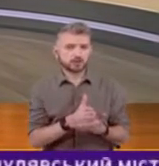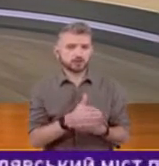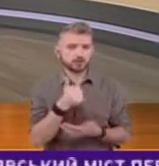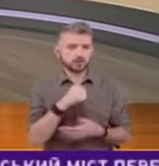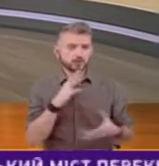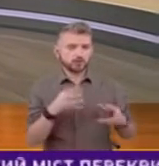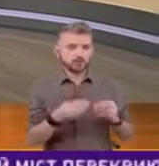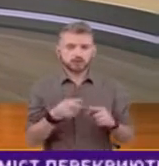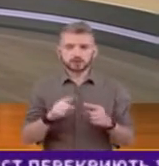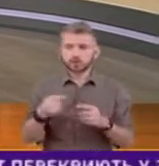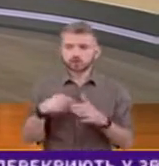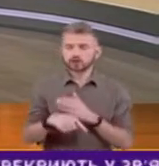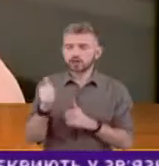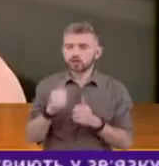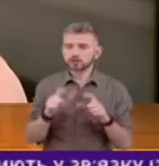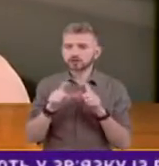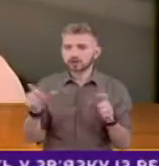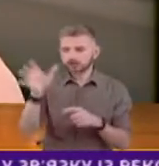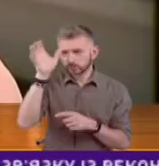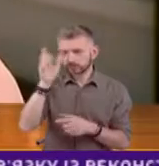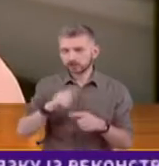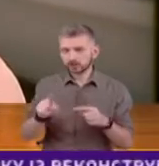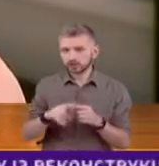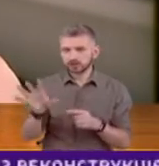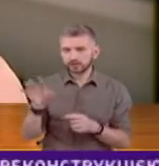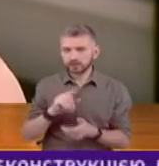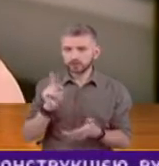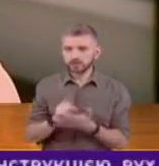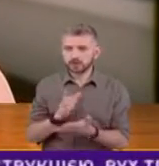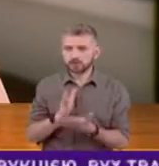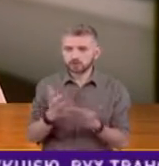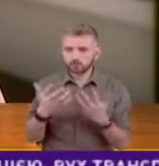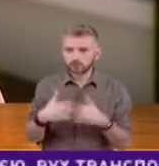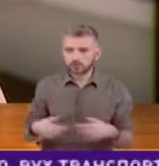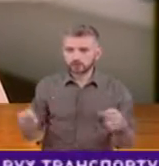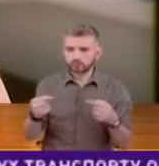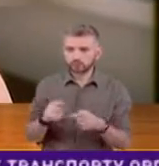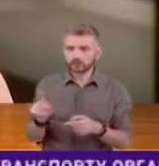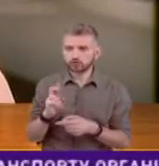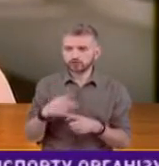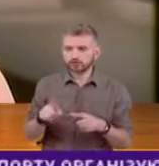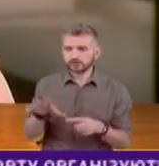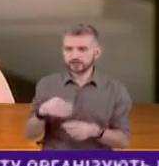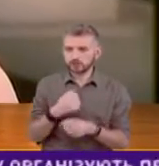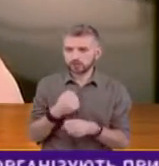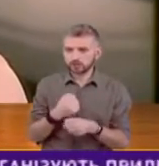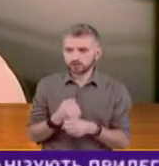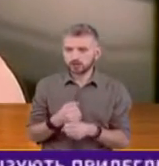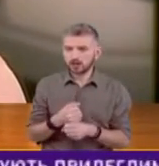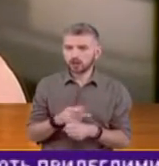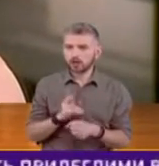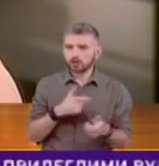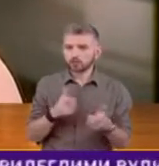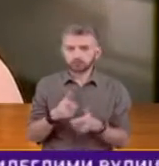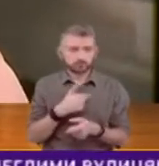хороший результат. Але це означає, що кожен з закладів освіти, скоріш за все, повинен мати обладнання відповідне для того, щоб це все робити. Чи готує хтось